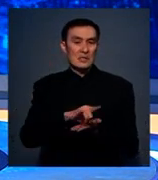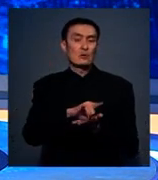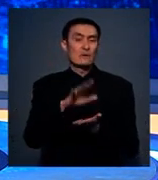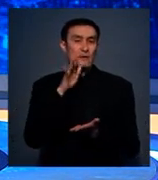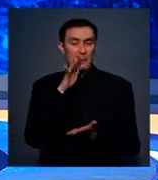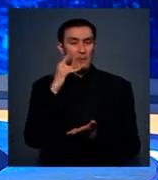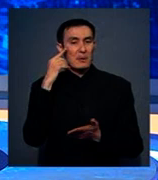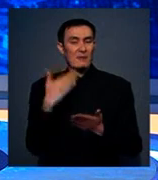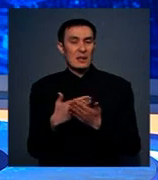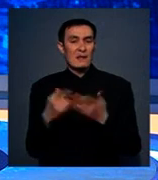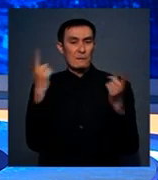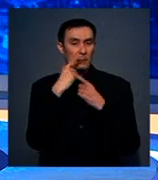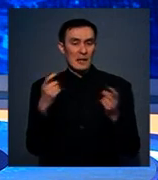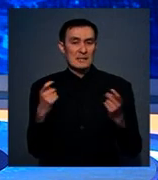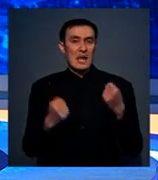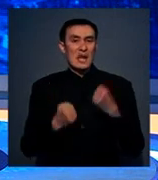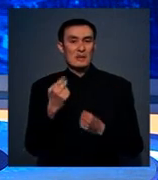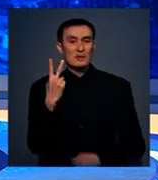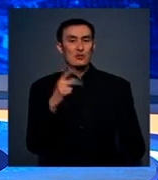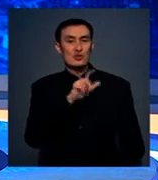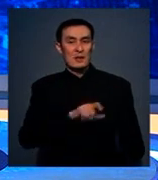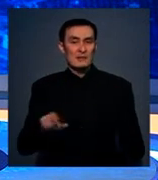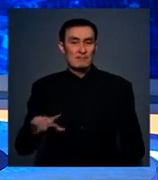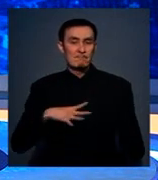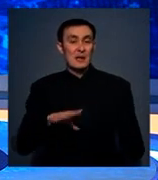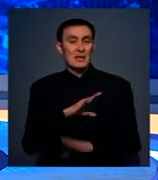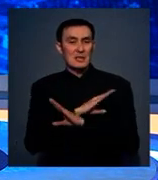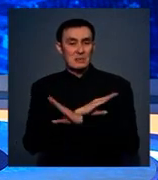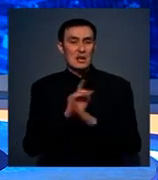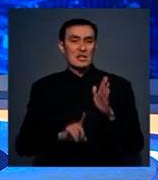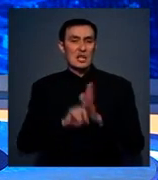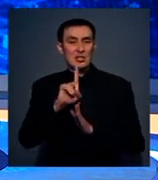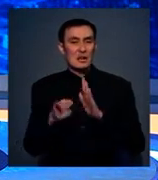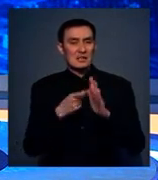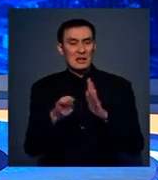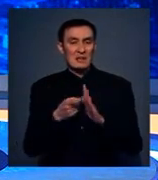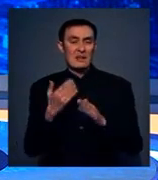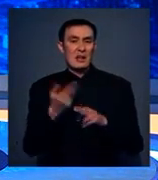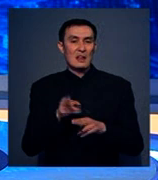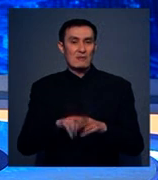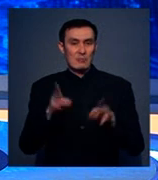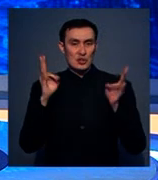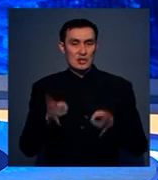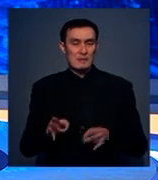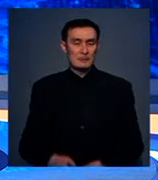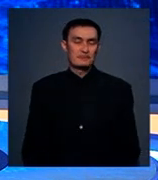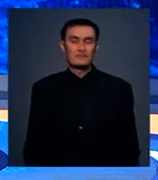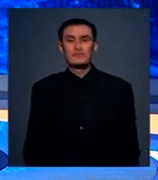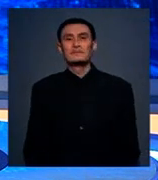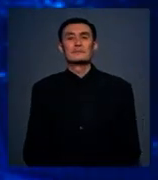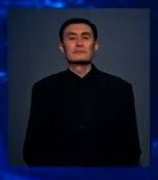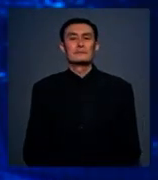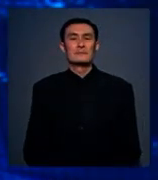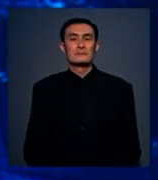посадку. По предварительной информации, экипаж из 2 человек погиб. Начато расследование авиапроисшествия.